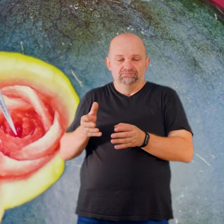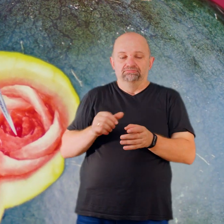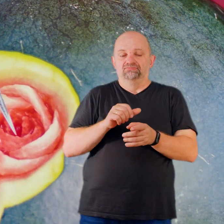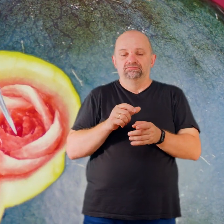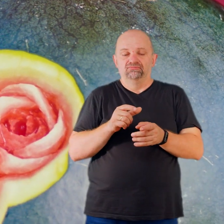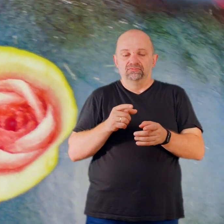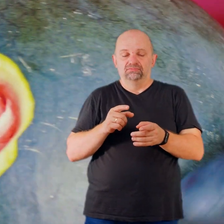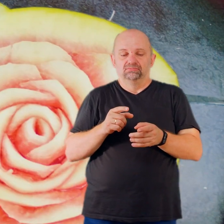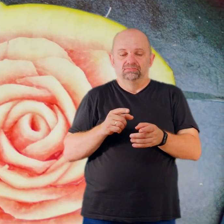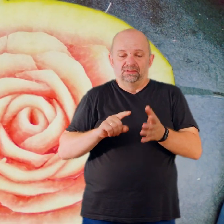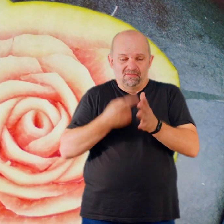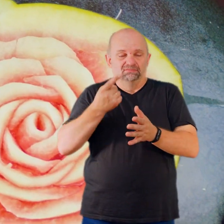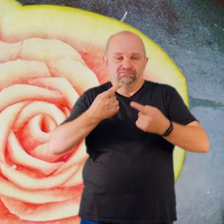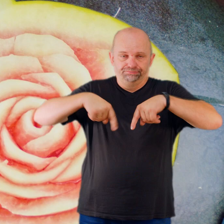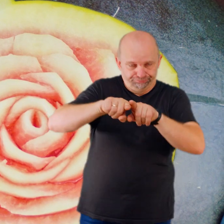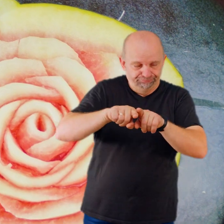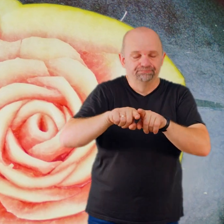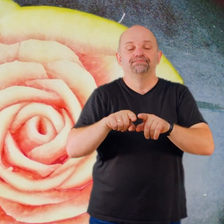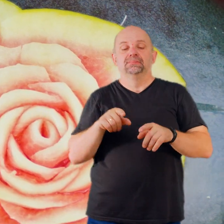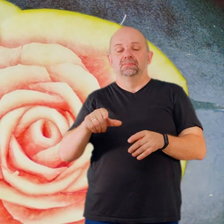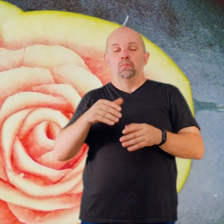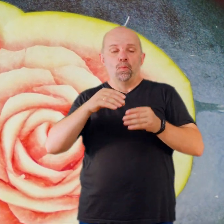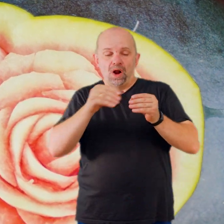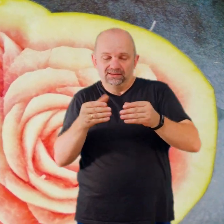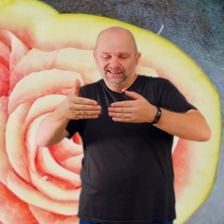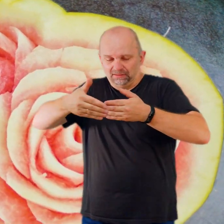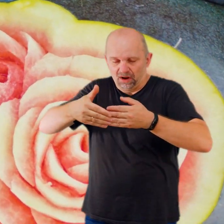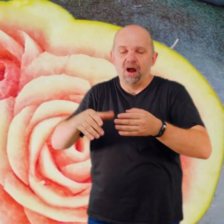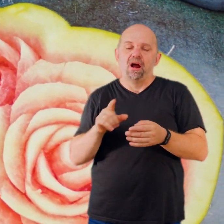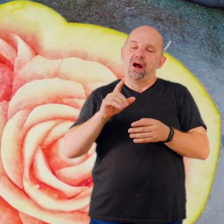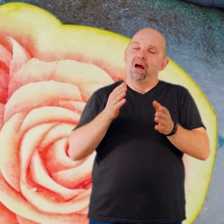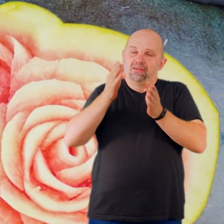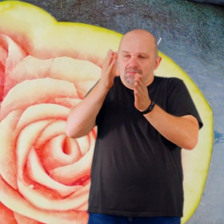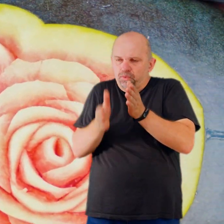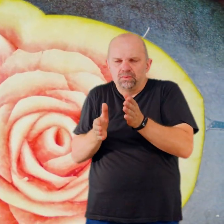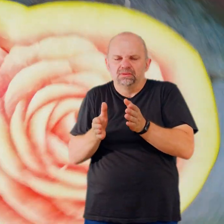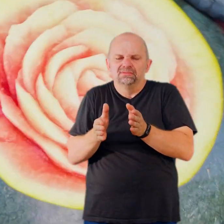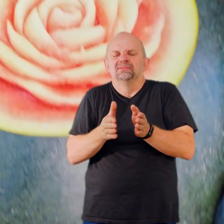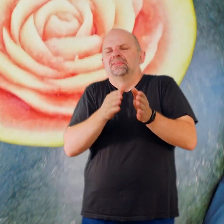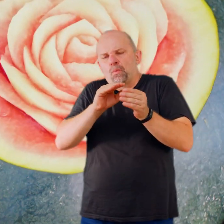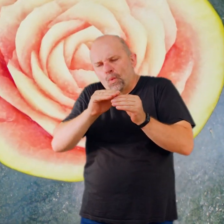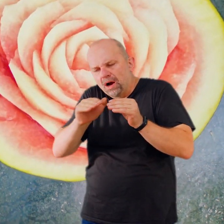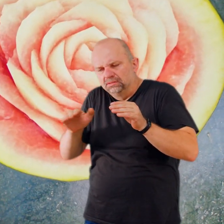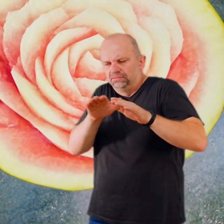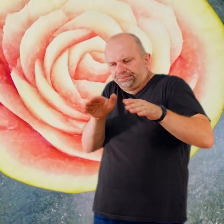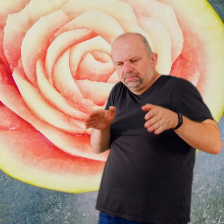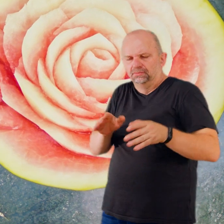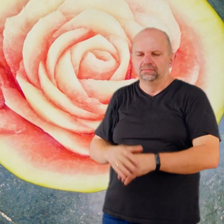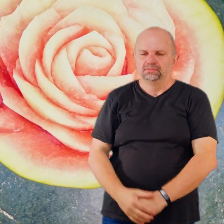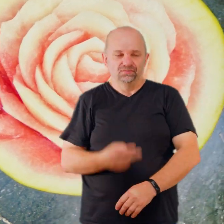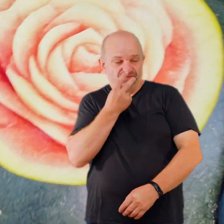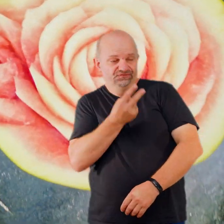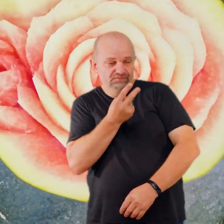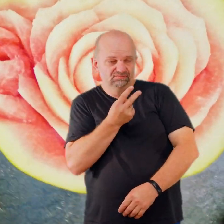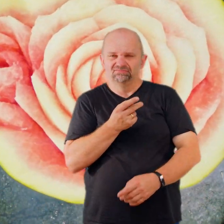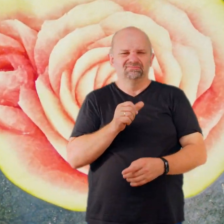O, oto w ten sposób. I kolejny raz wykonujemy płatki zewnętrzne w pionie i na płasko. Więc widać, że to